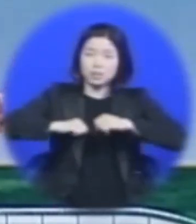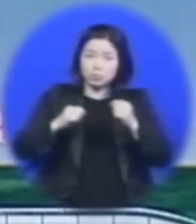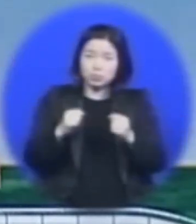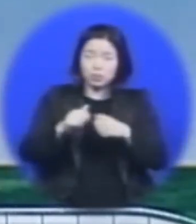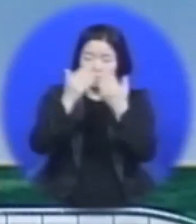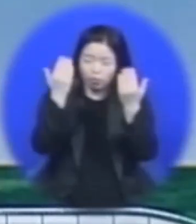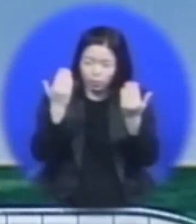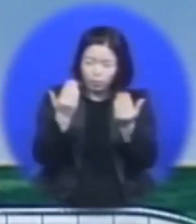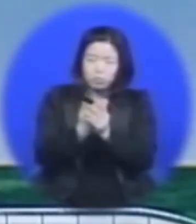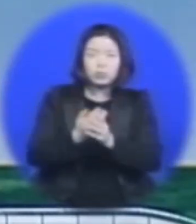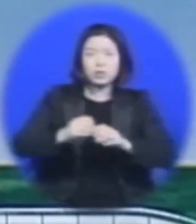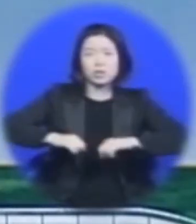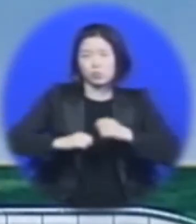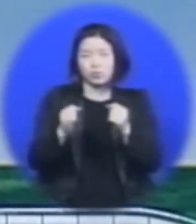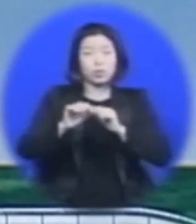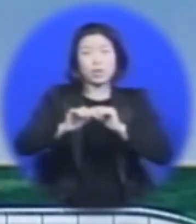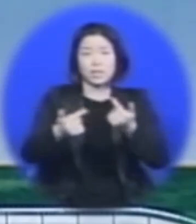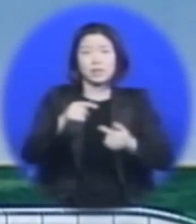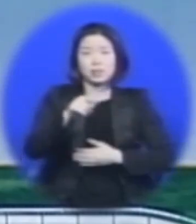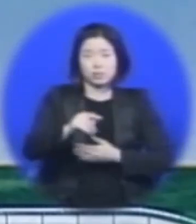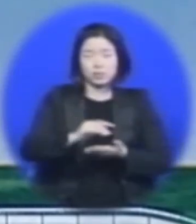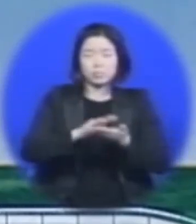온전한 순종이 아니었다는